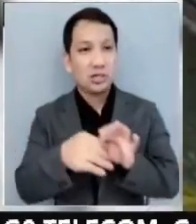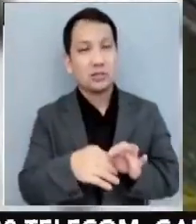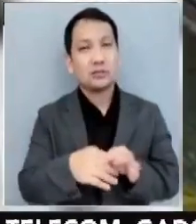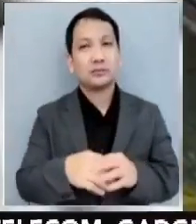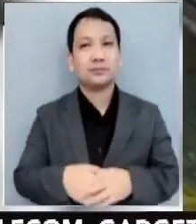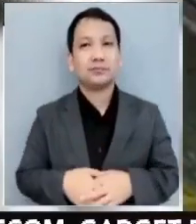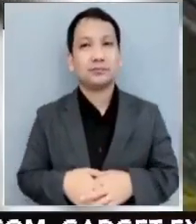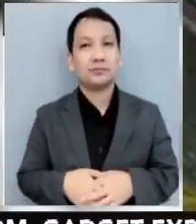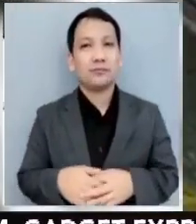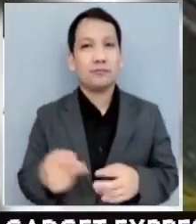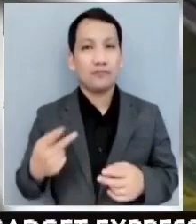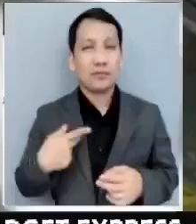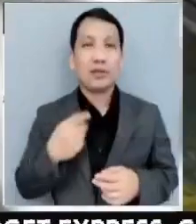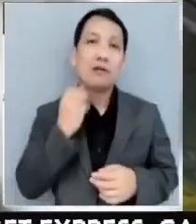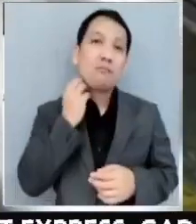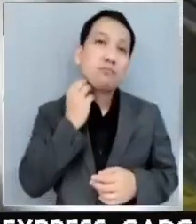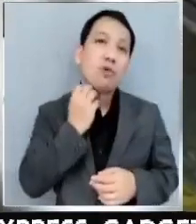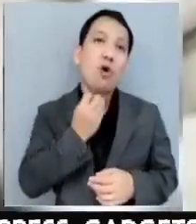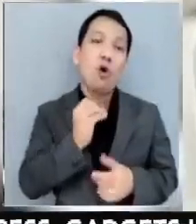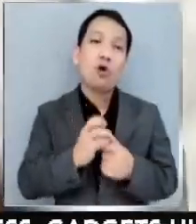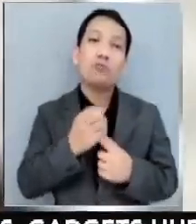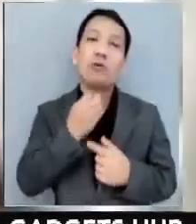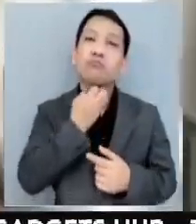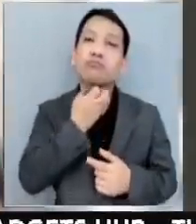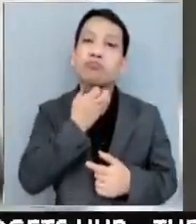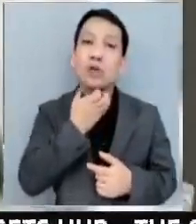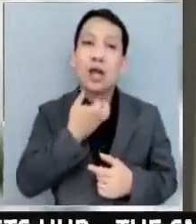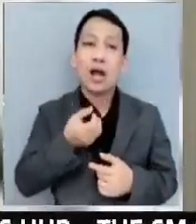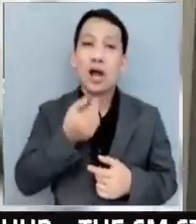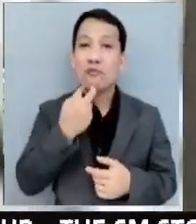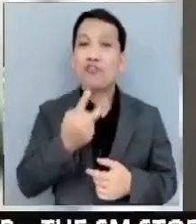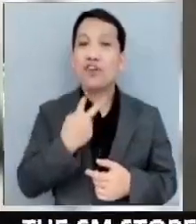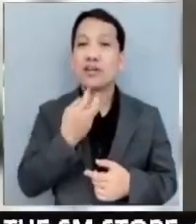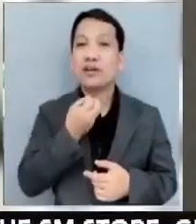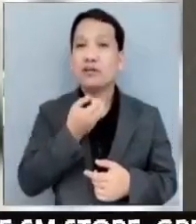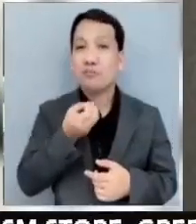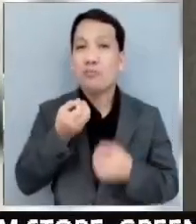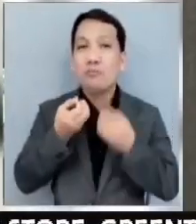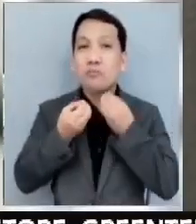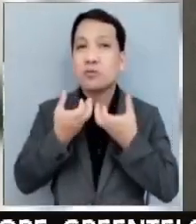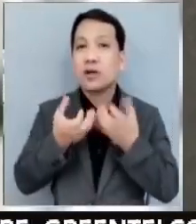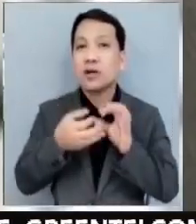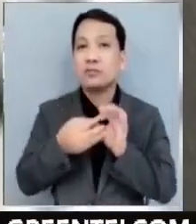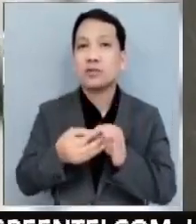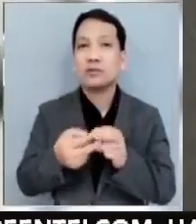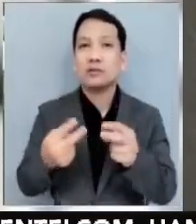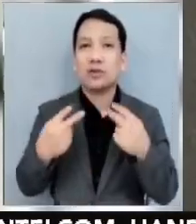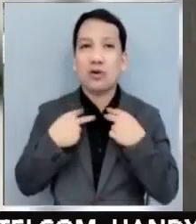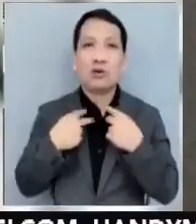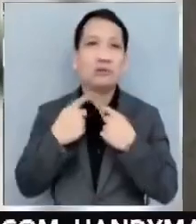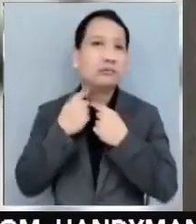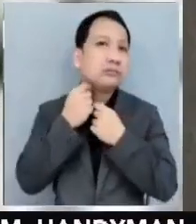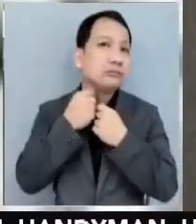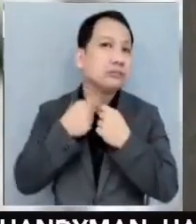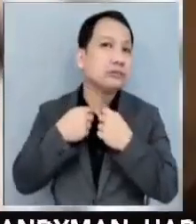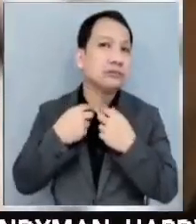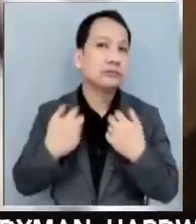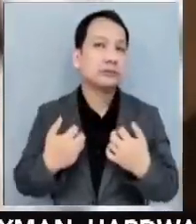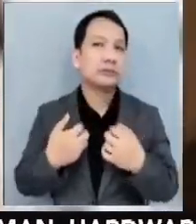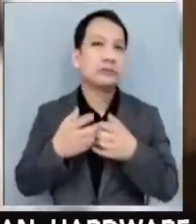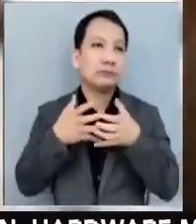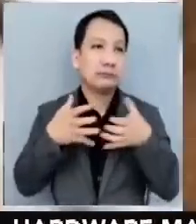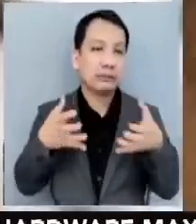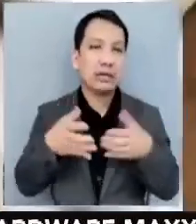may mga bukol-bukol sa kanyang vocal cord or pwedeng may naipit na ugat dahil malaki na itong bukol niya.